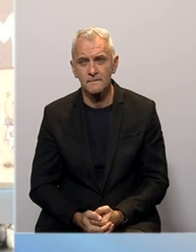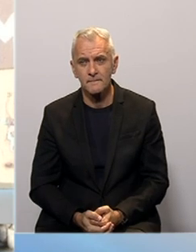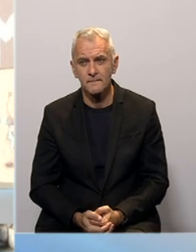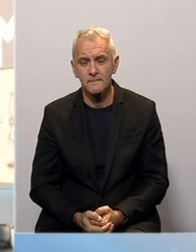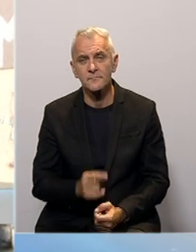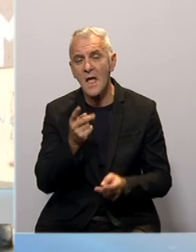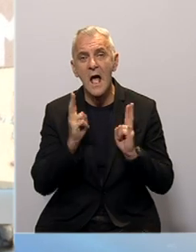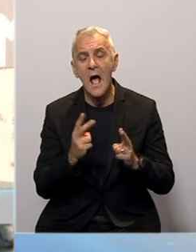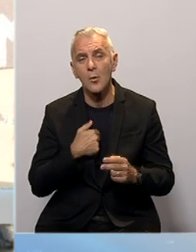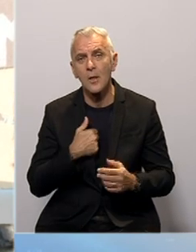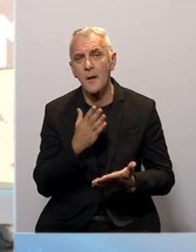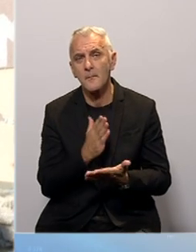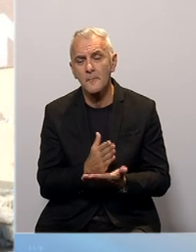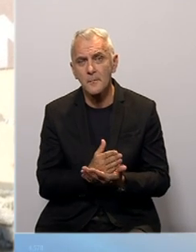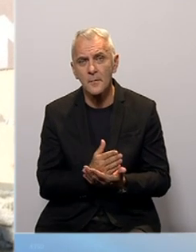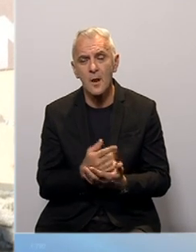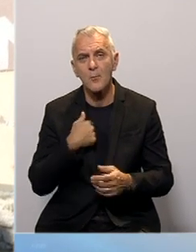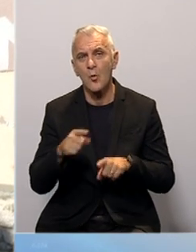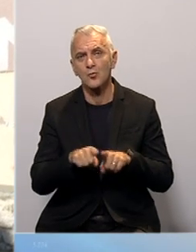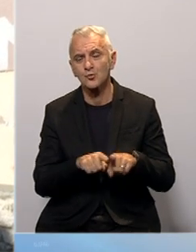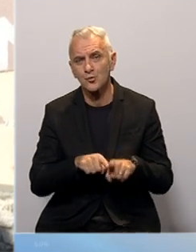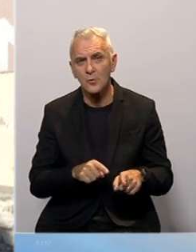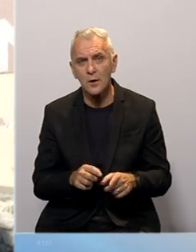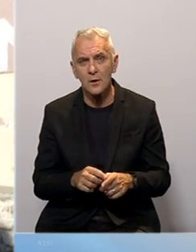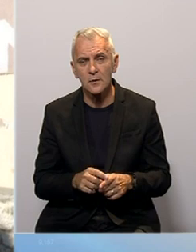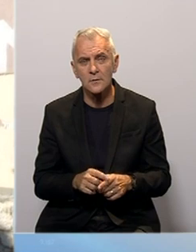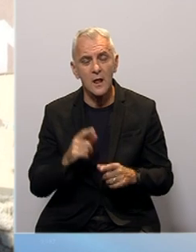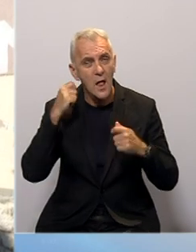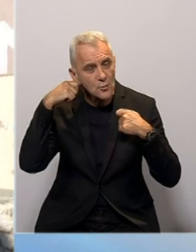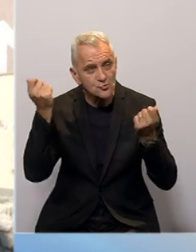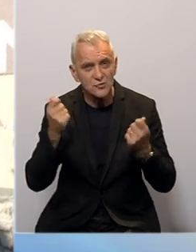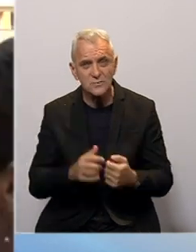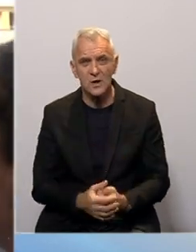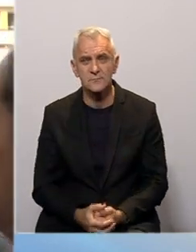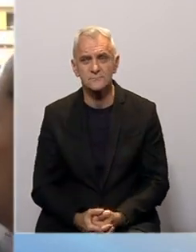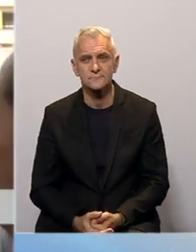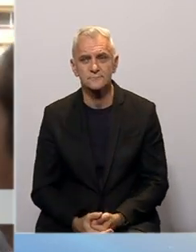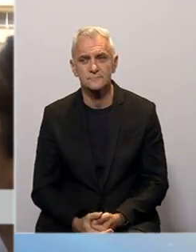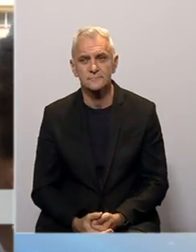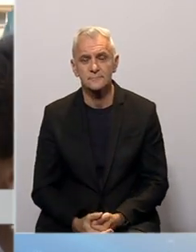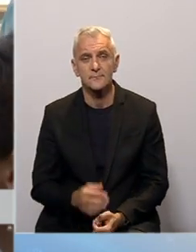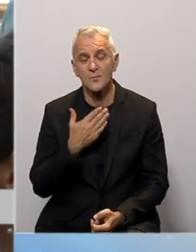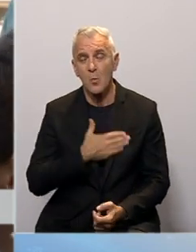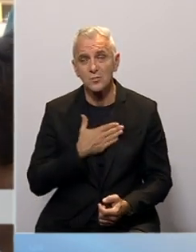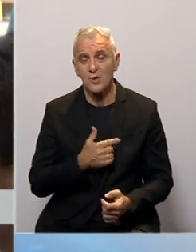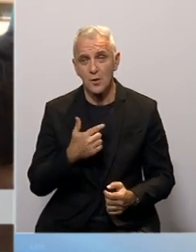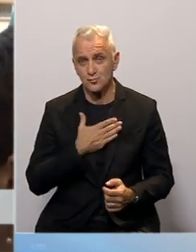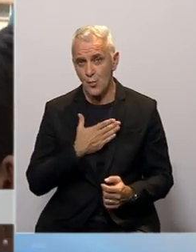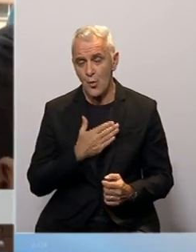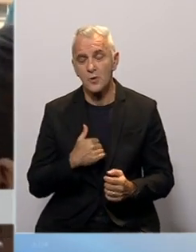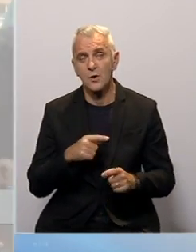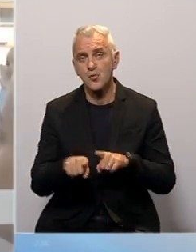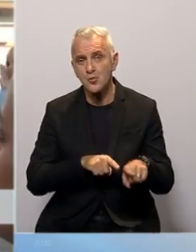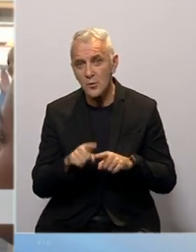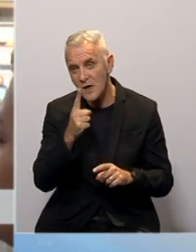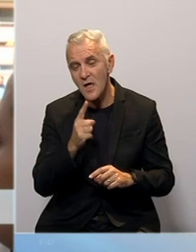Kako nam je bilo kod moga druga na rođendanu. Poželio sam svoje drugove i